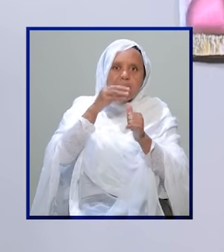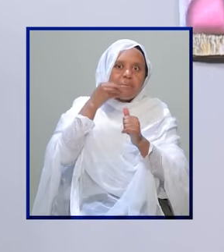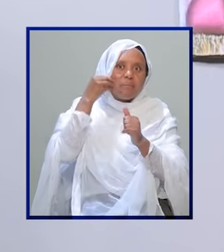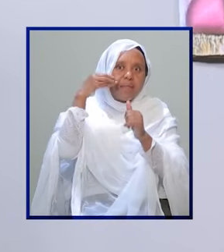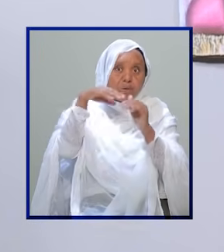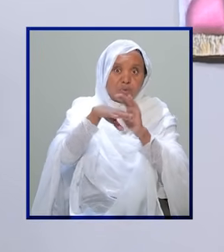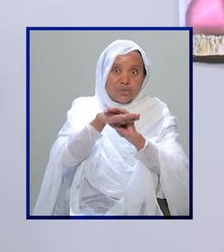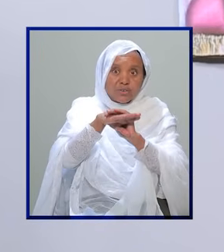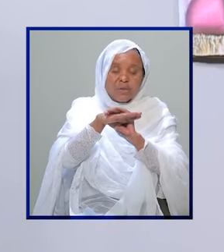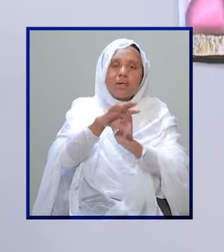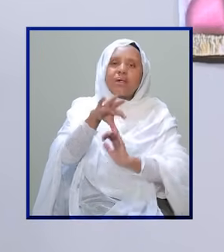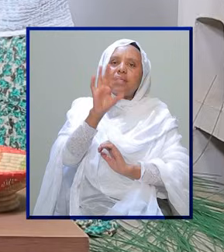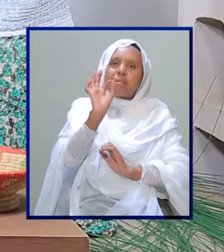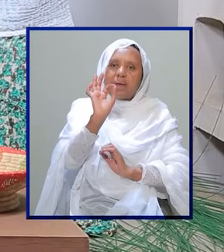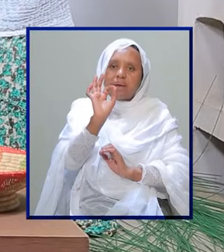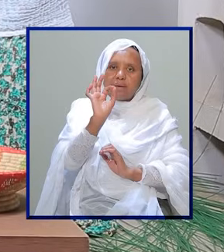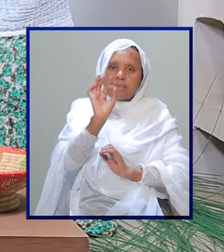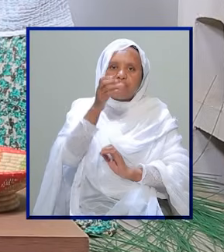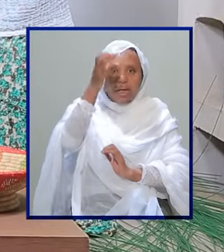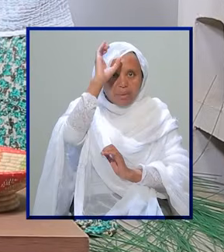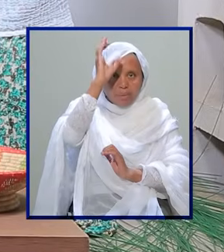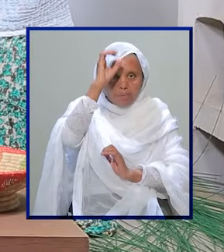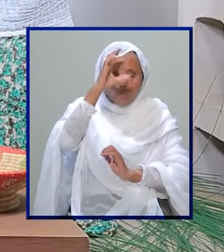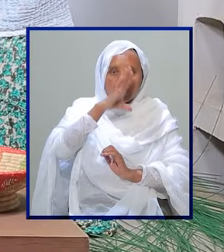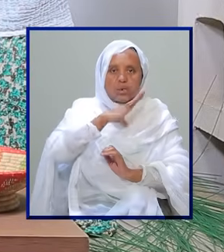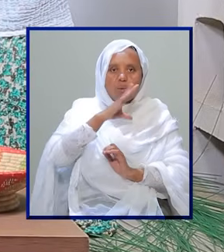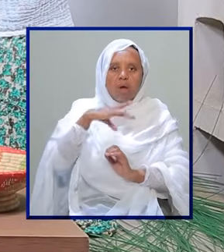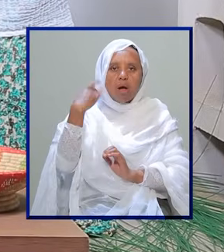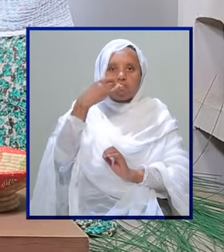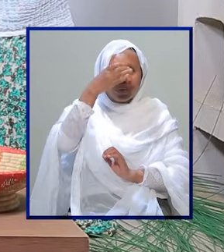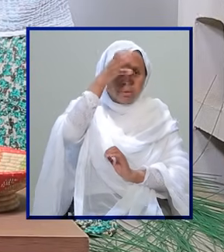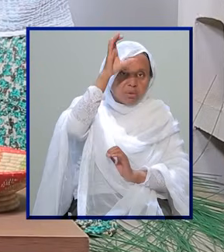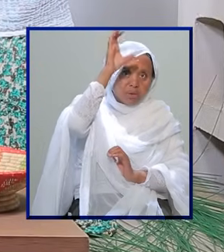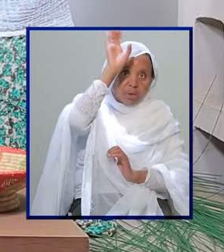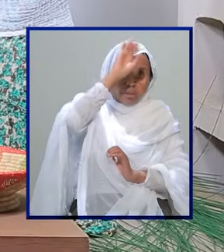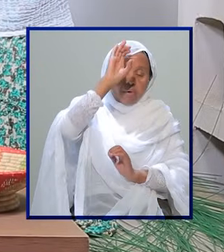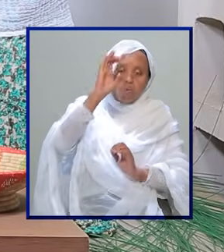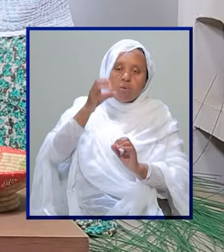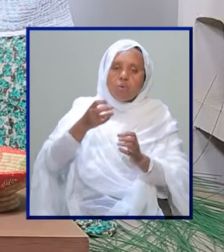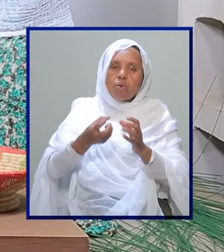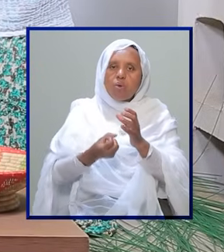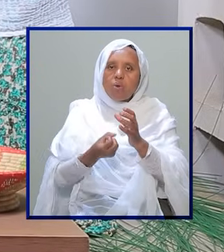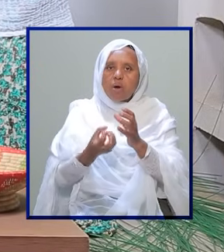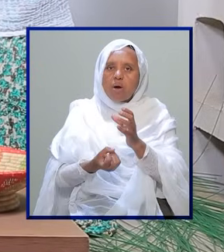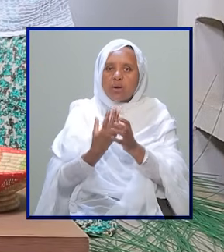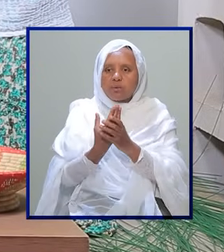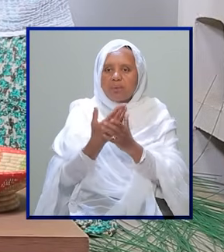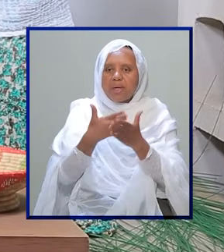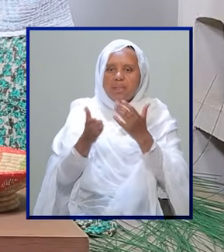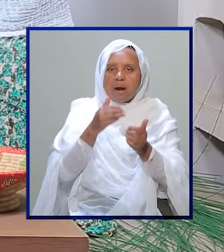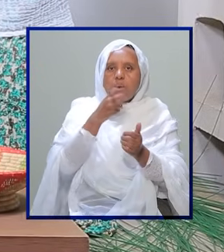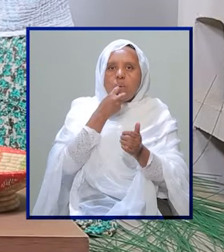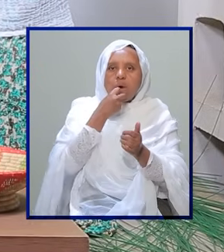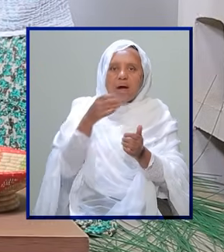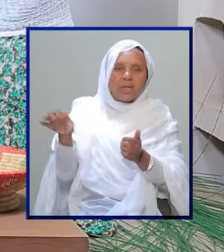ውስጥ የሚገኝ ነው። የሚጠመቀው ሰው ካህኑ ተጠማቂውን ከወንዝ ከተራ ውሃ